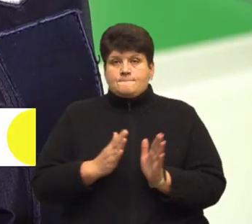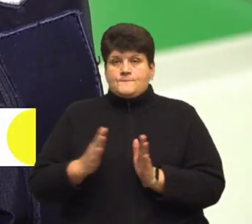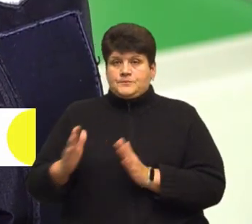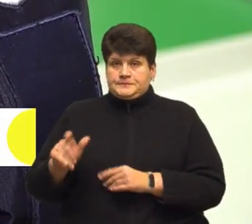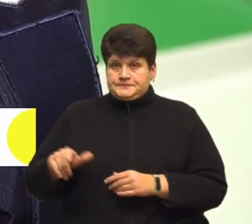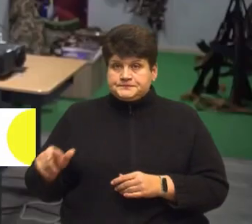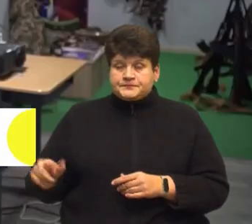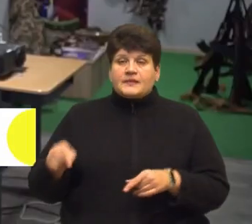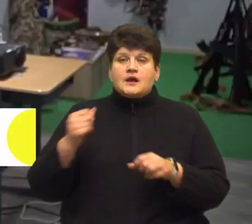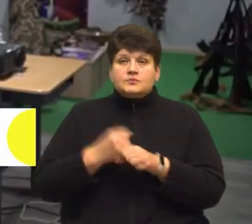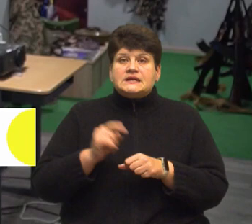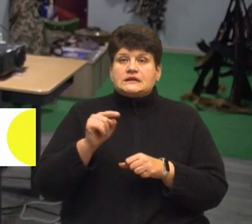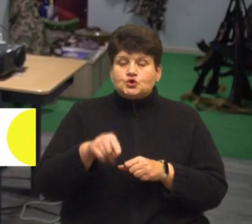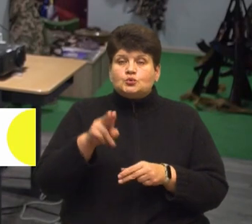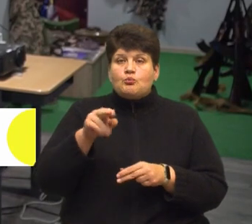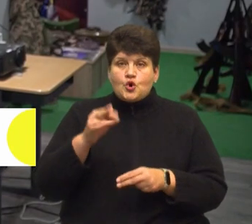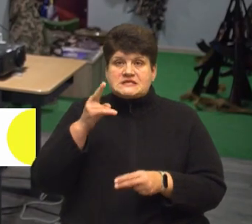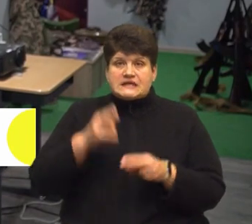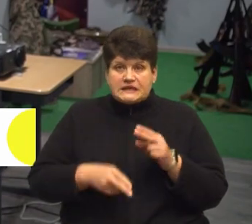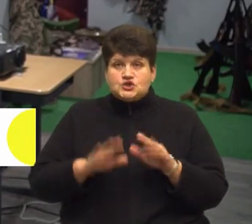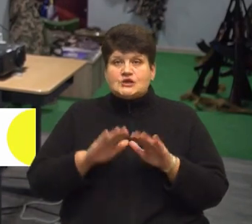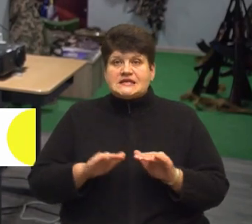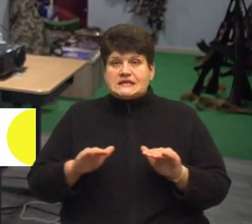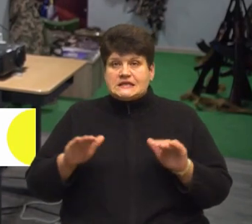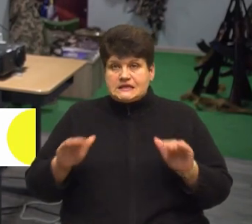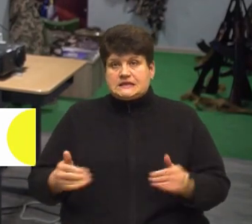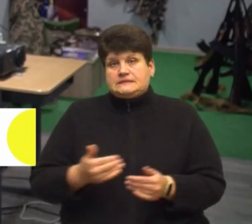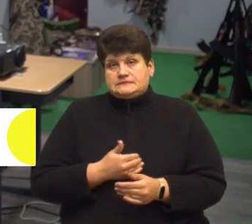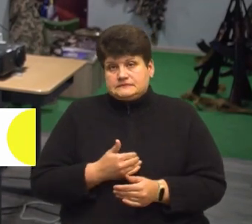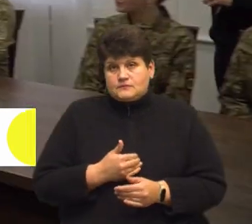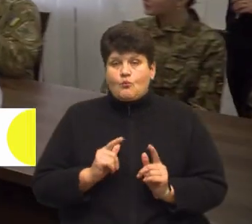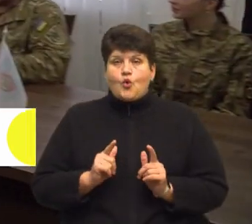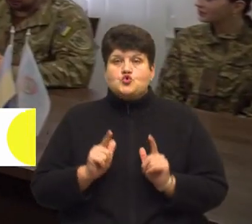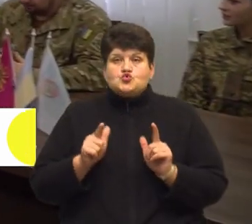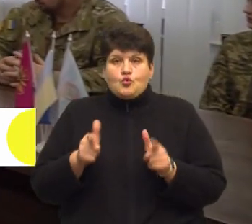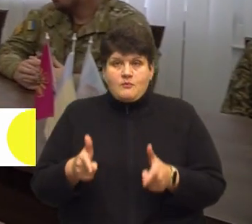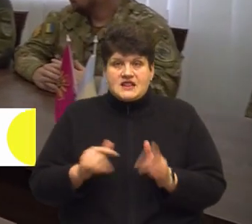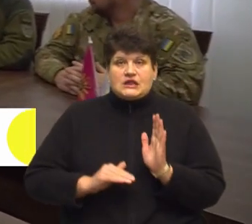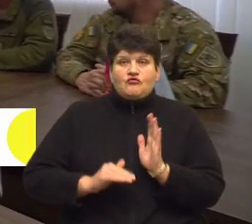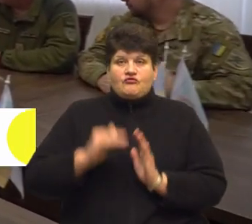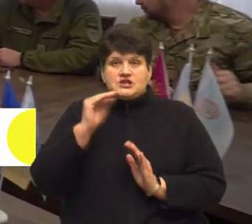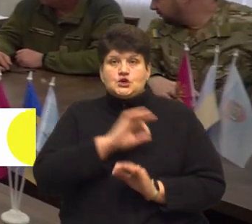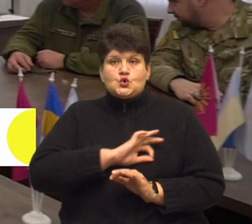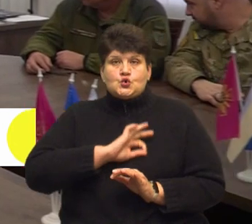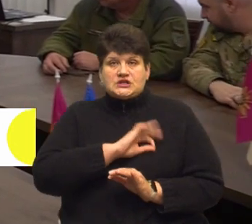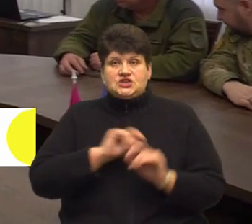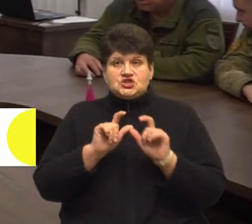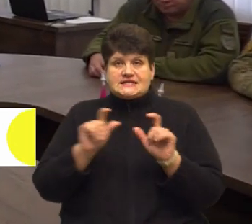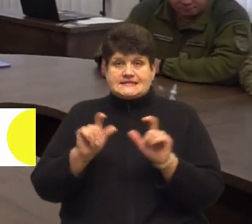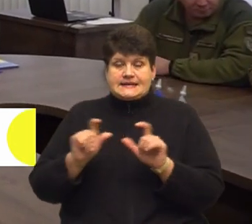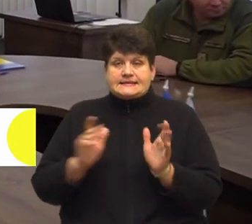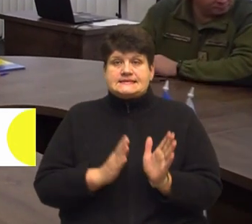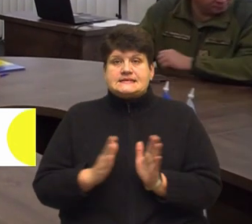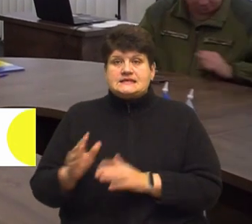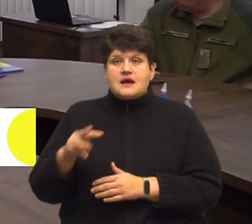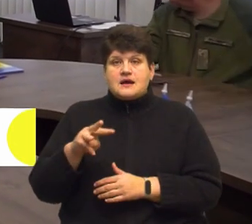для того щоб по закінченню діти виявили бажання поступати у вищі юридичні заклади системи